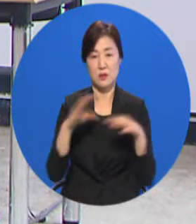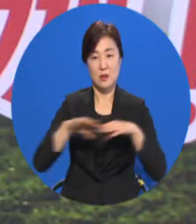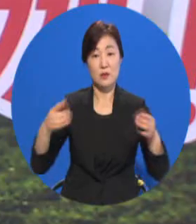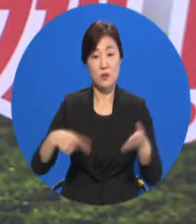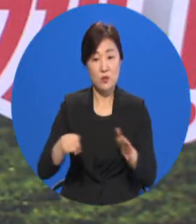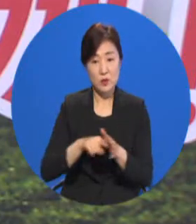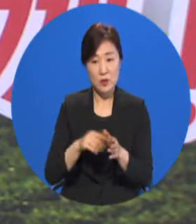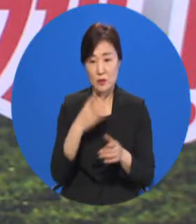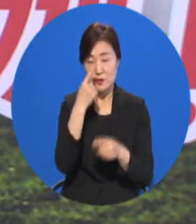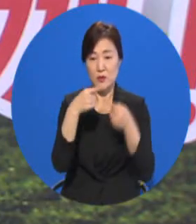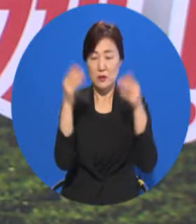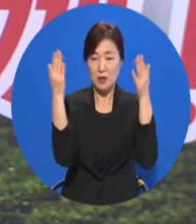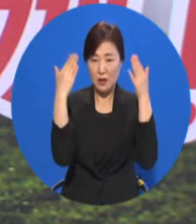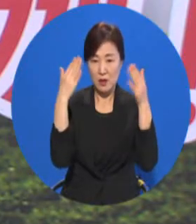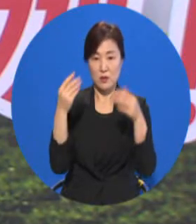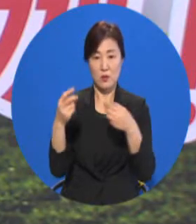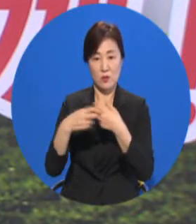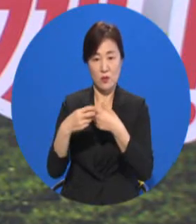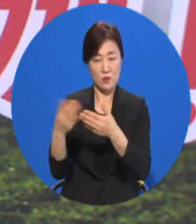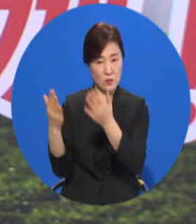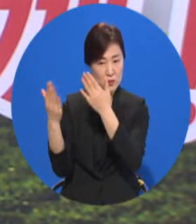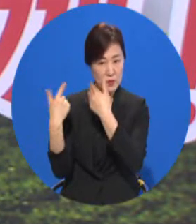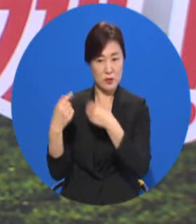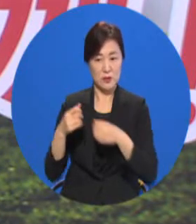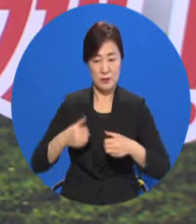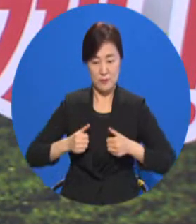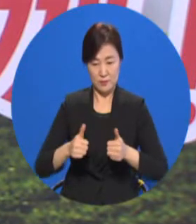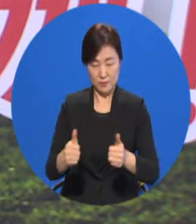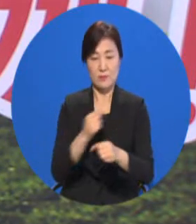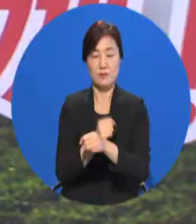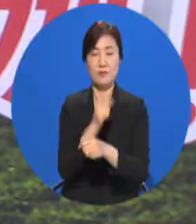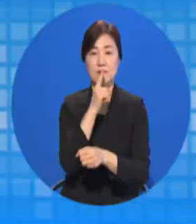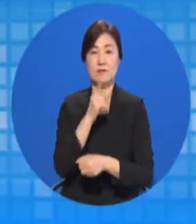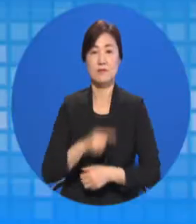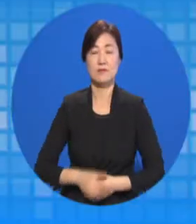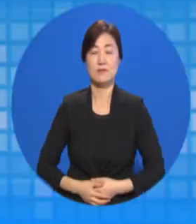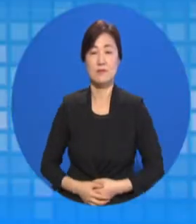순천대학 의과대학 유치에 적극 나서겠다고 밝혔습니다.